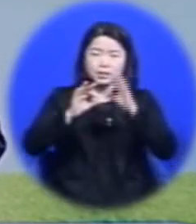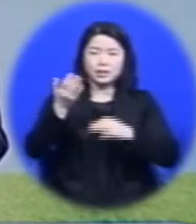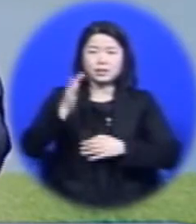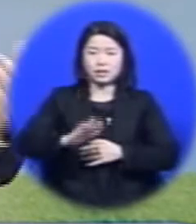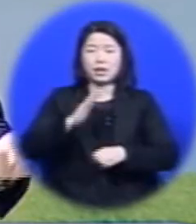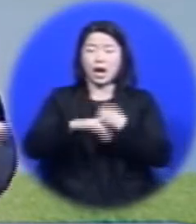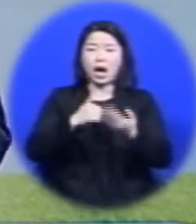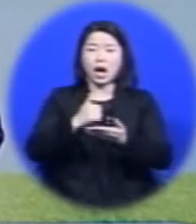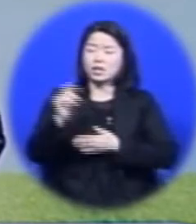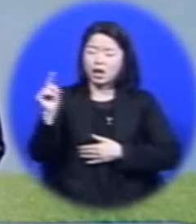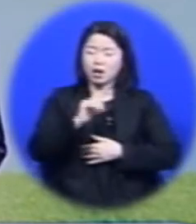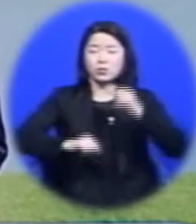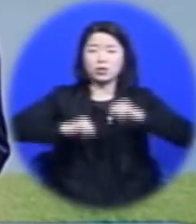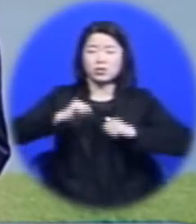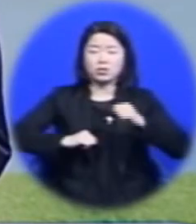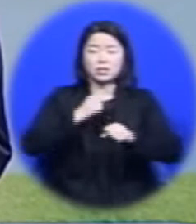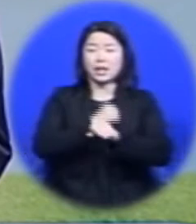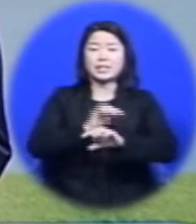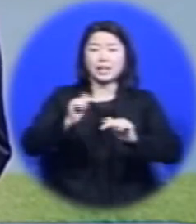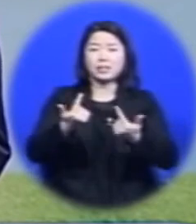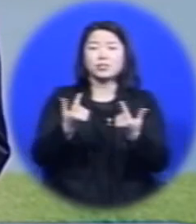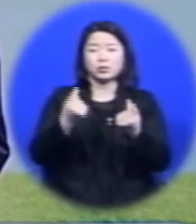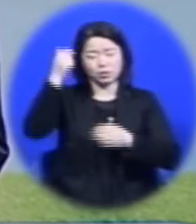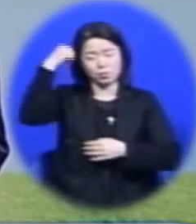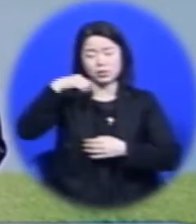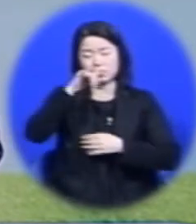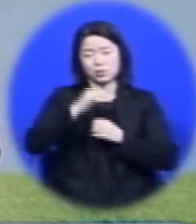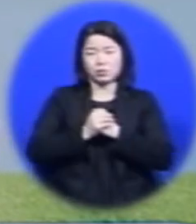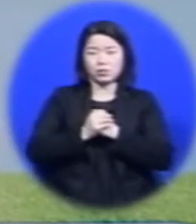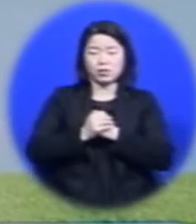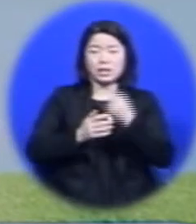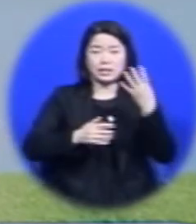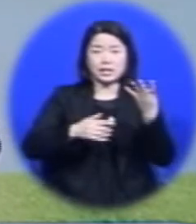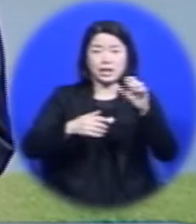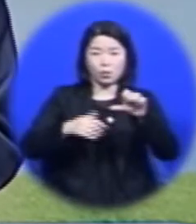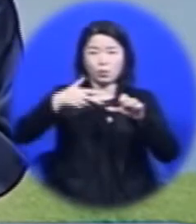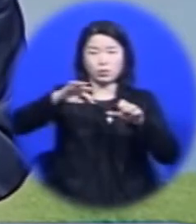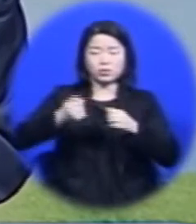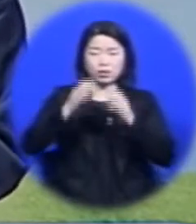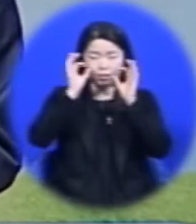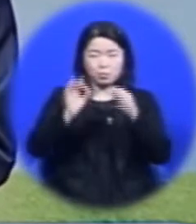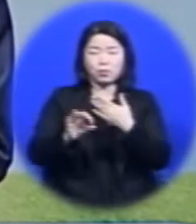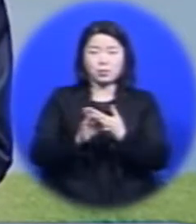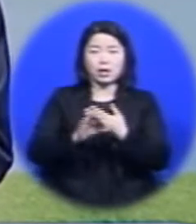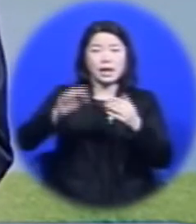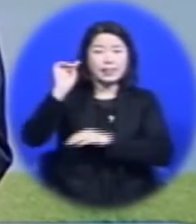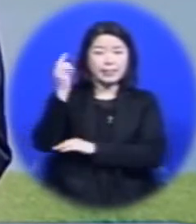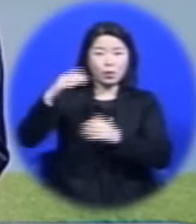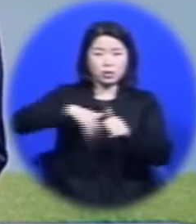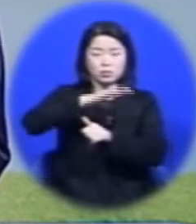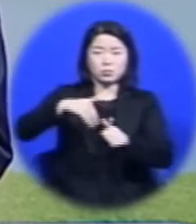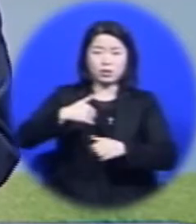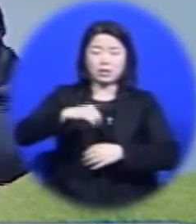하나님은 아무런 역사를 하시지 않는 것 같았어요 4절 5절 해보면 은 바위 주변에 다윗을